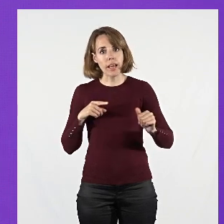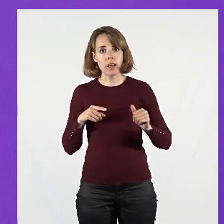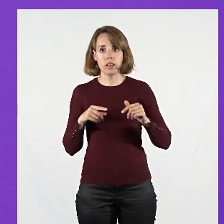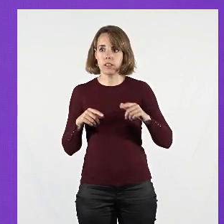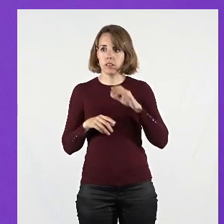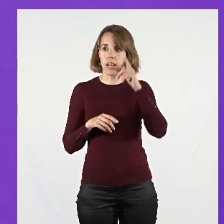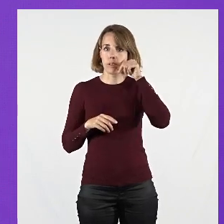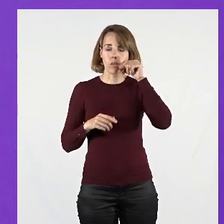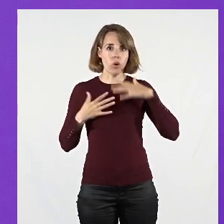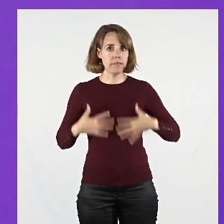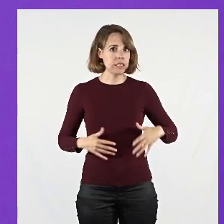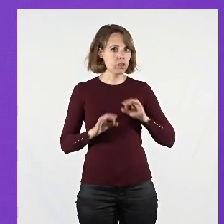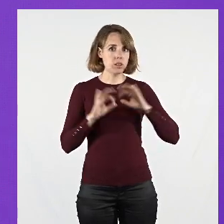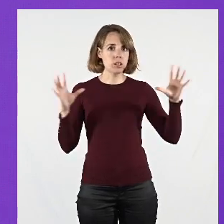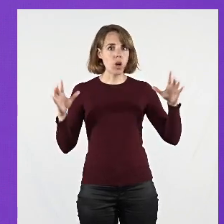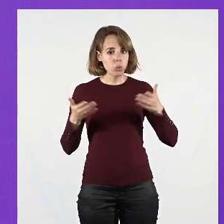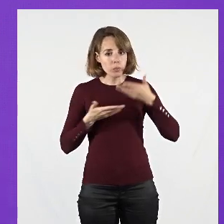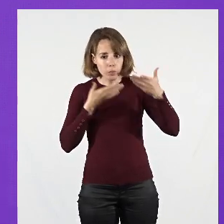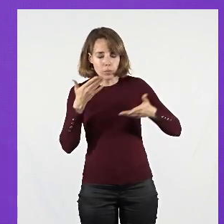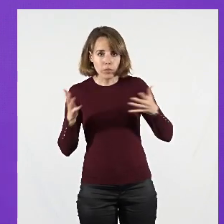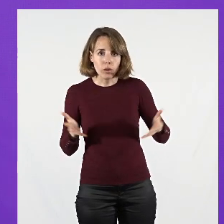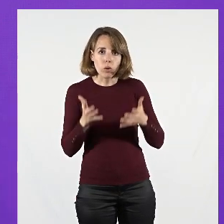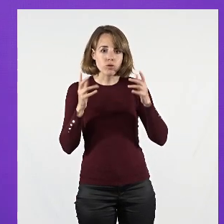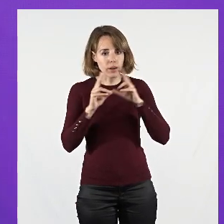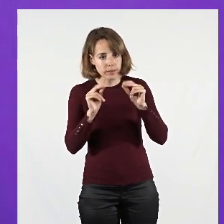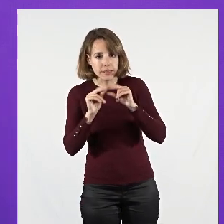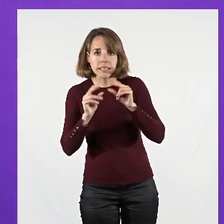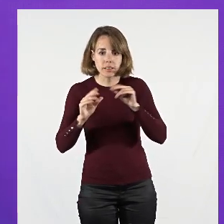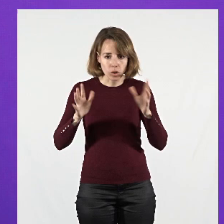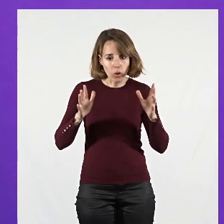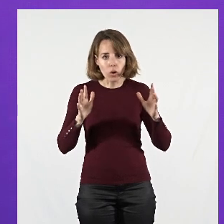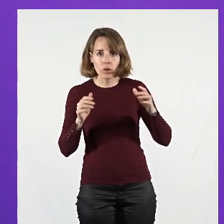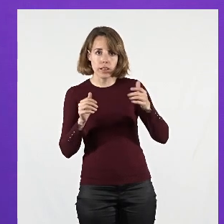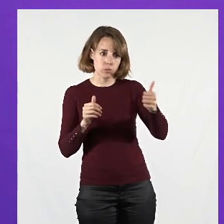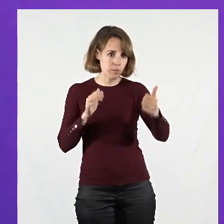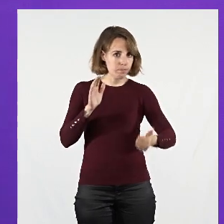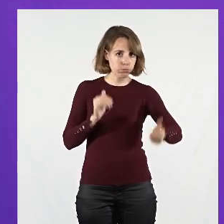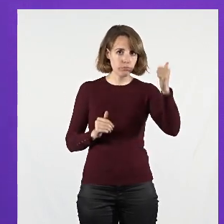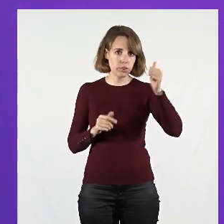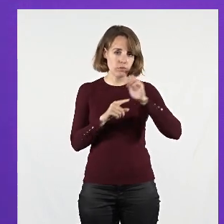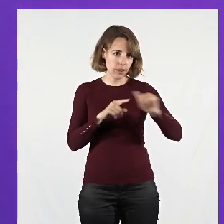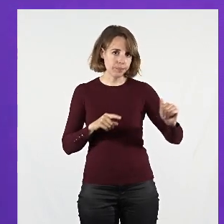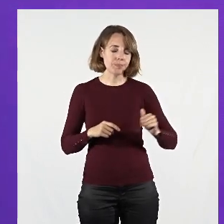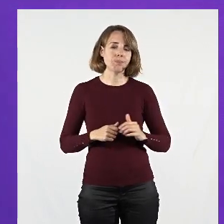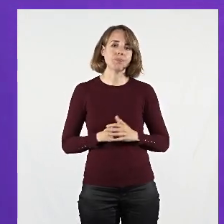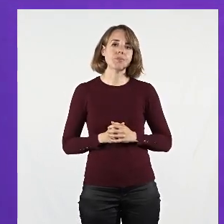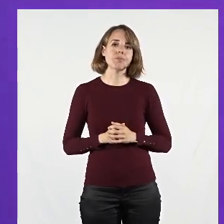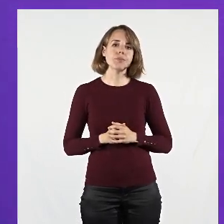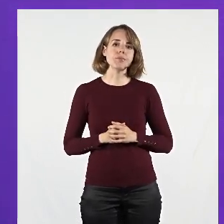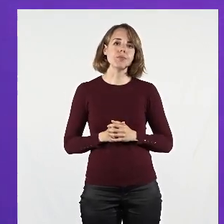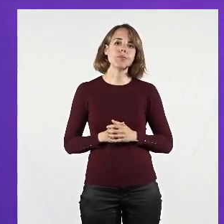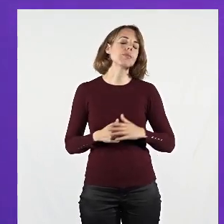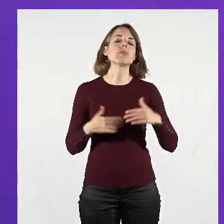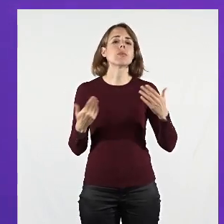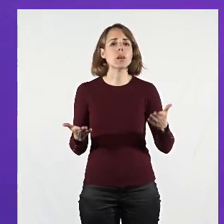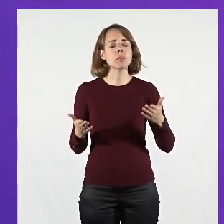d'accompagnement verbal en expliquant, en guidant par exemple. Et puis il y a aussi un rôle d'usage, d'utilisation